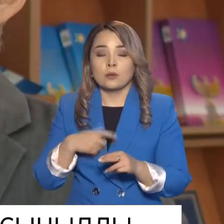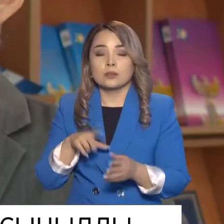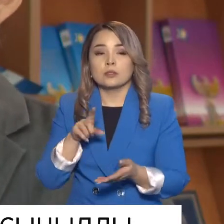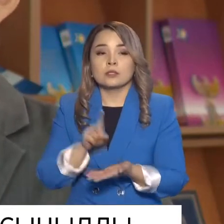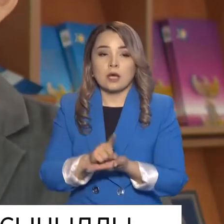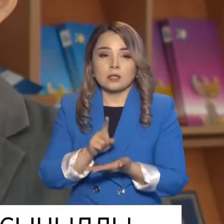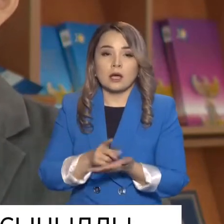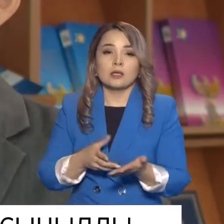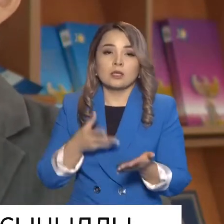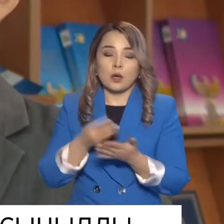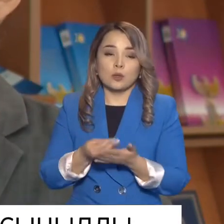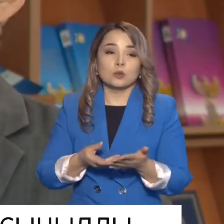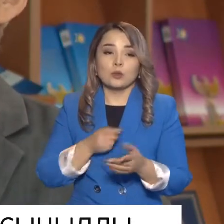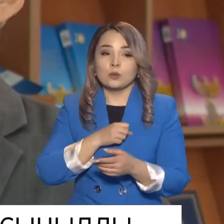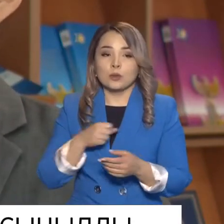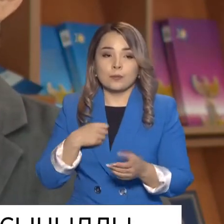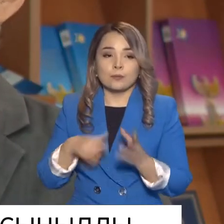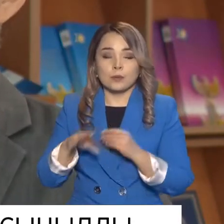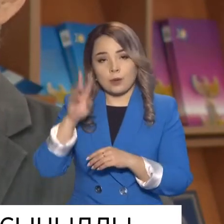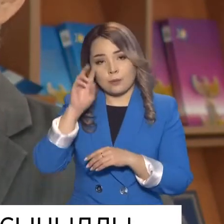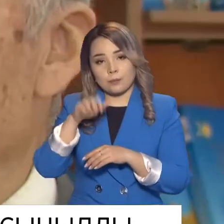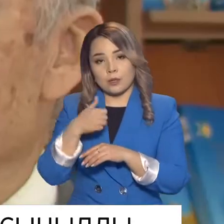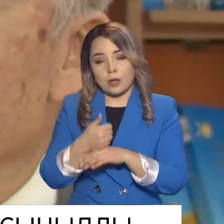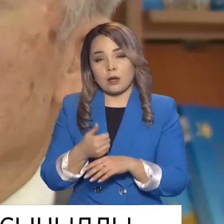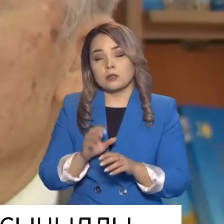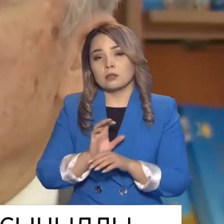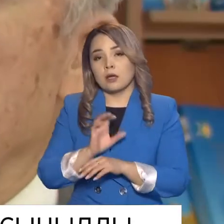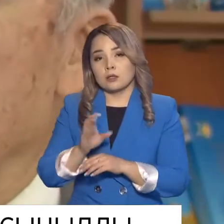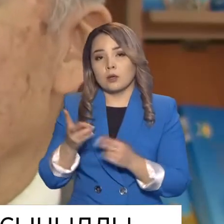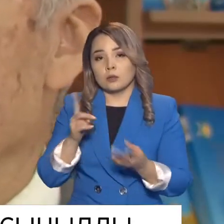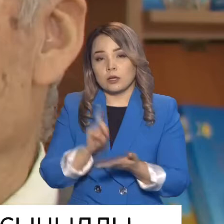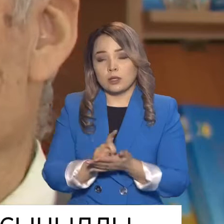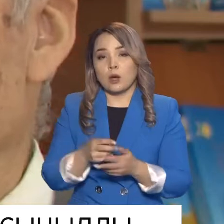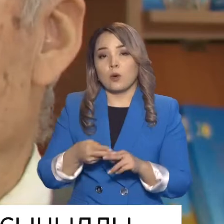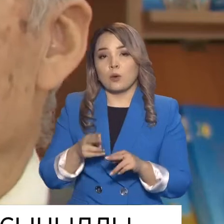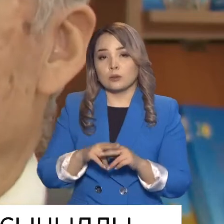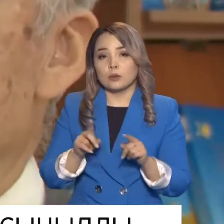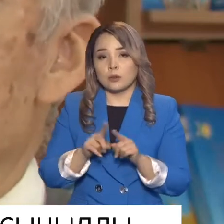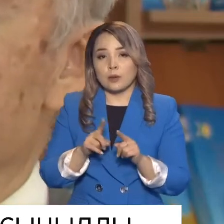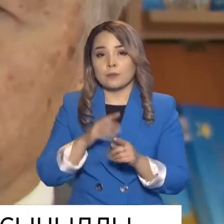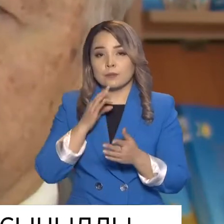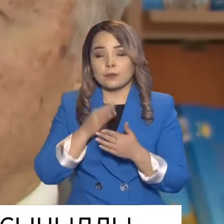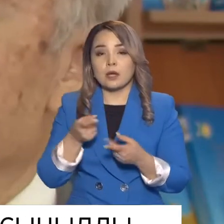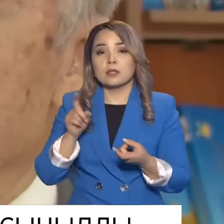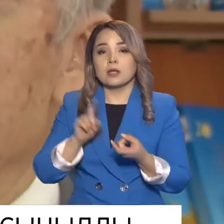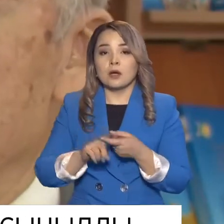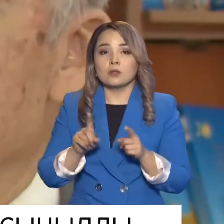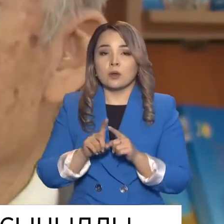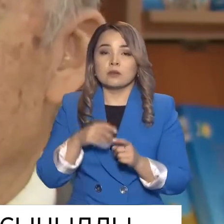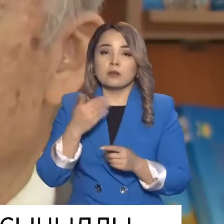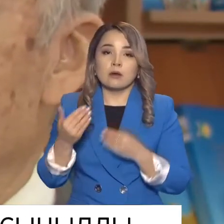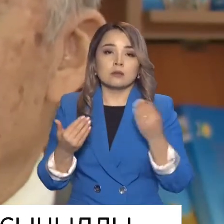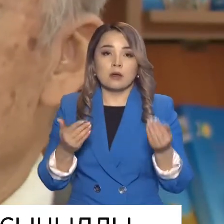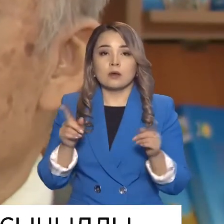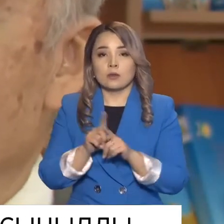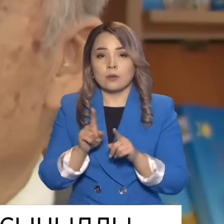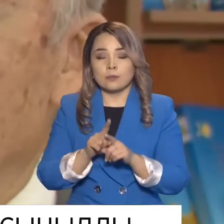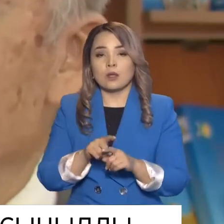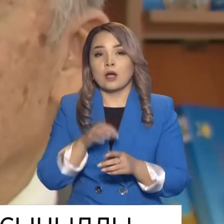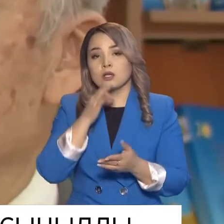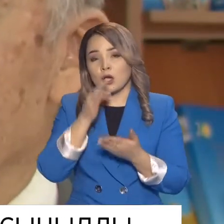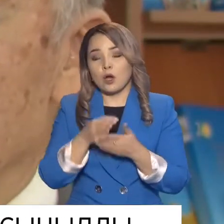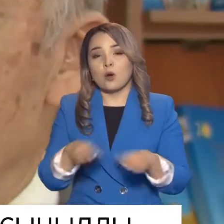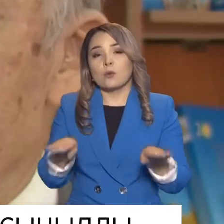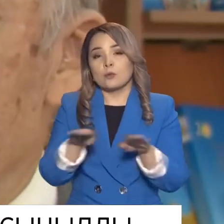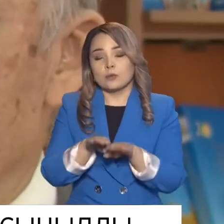салығын, жаңағы төлемдерін барлығын мемлекетке өткізу керек. Алтын Орда осындай екен, ол анаған тиісті екен, мынаған тиісті екен деп, оны жауап